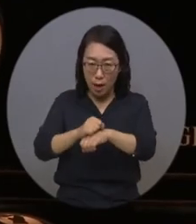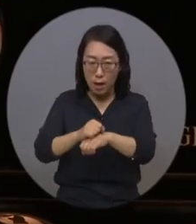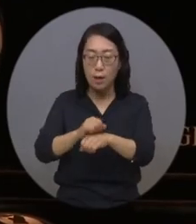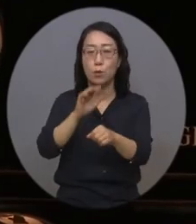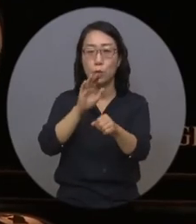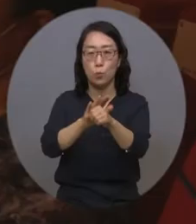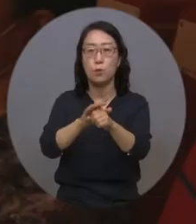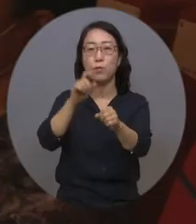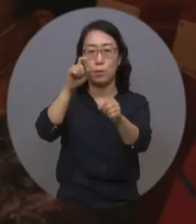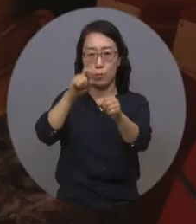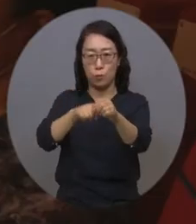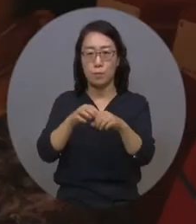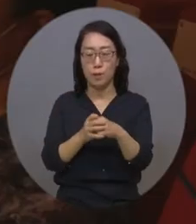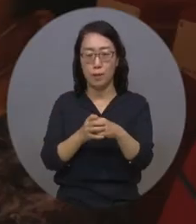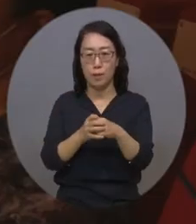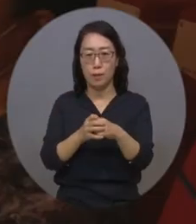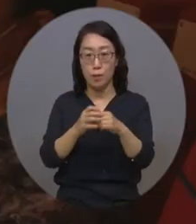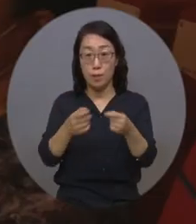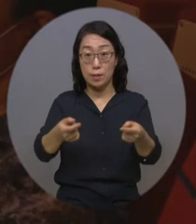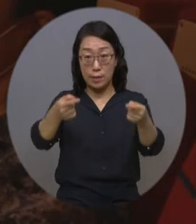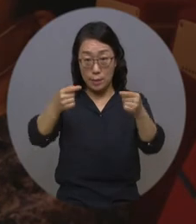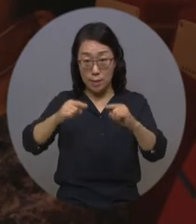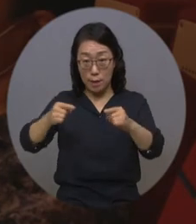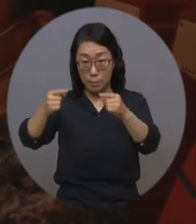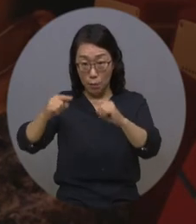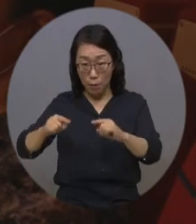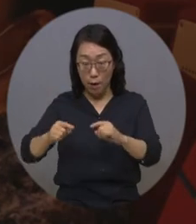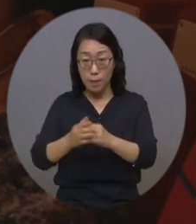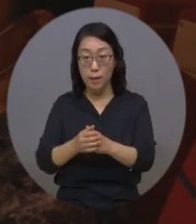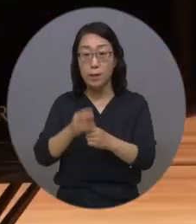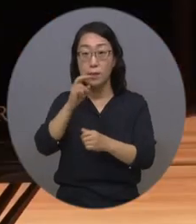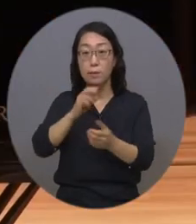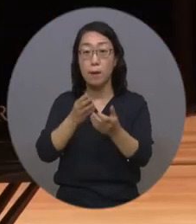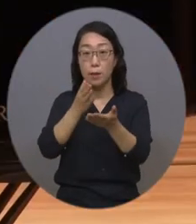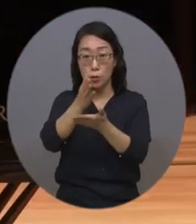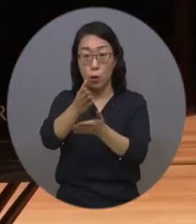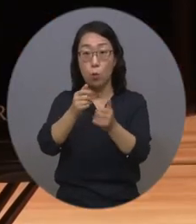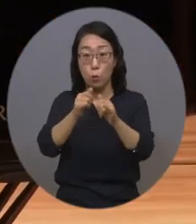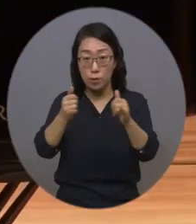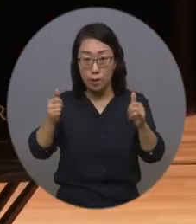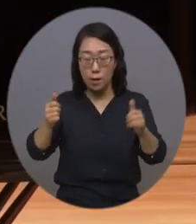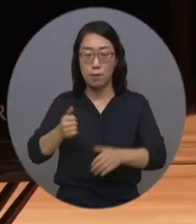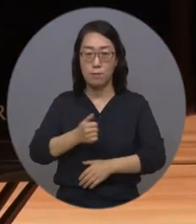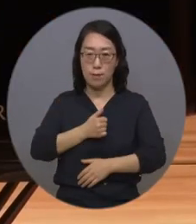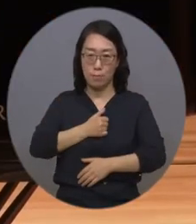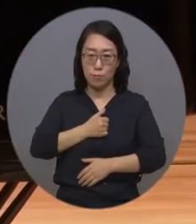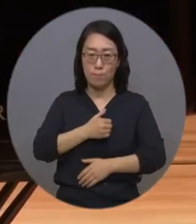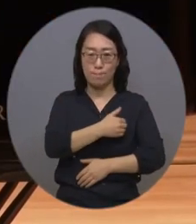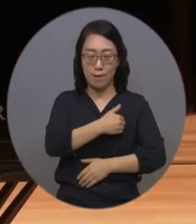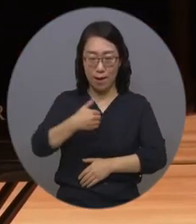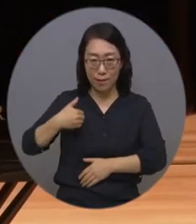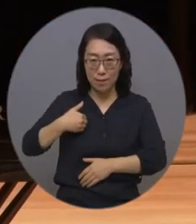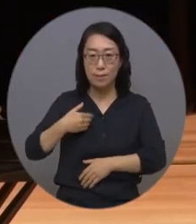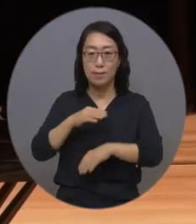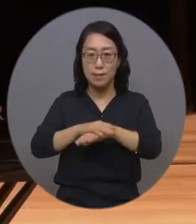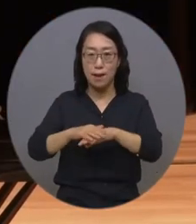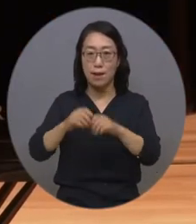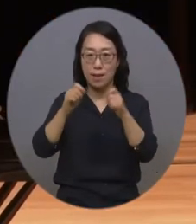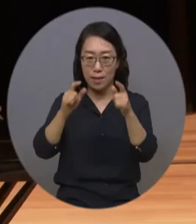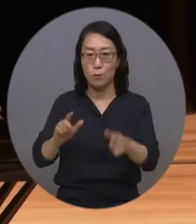연주회입니다. 연주회에 참여한 학생들은 음악 전공인으로서 자신감과 자부심을 가질 수 있는 좋은 계기가